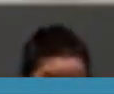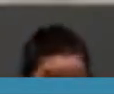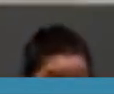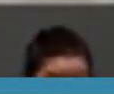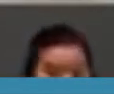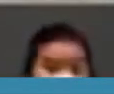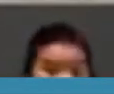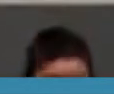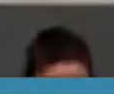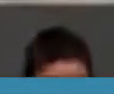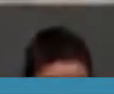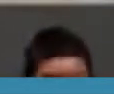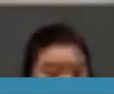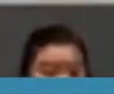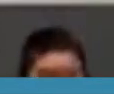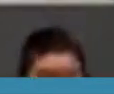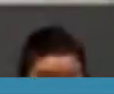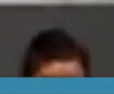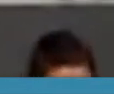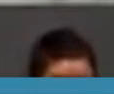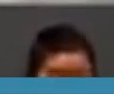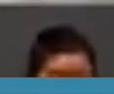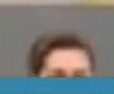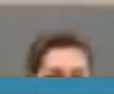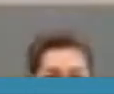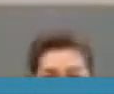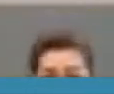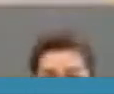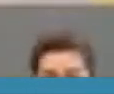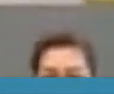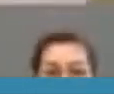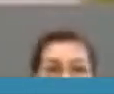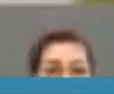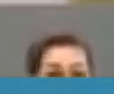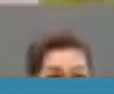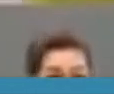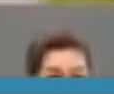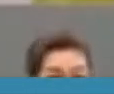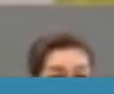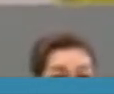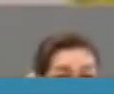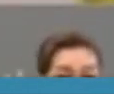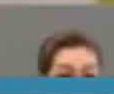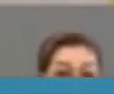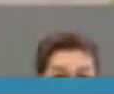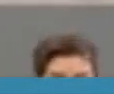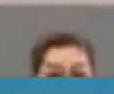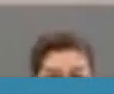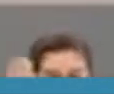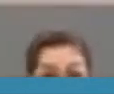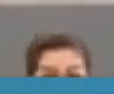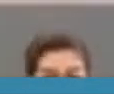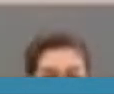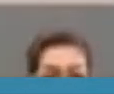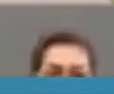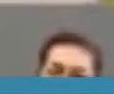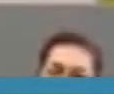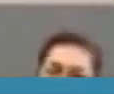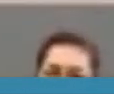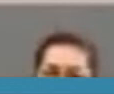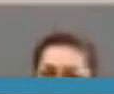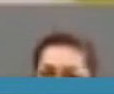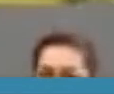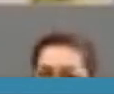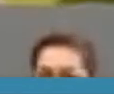ราชธานีนะครับ ขณะที่ศูนย์ปฏิบัติการธรณีพิบัติภัยกรมทรัพยากรธรณีออกประกาศขอให้อาสาสมัคร